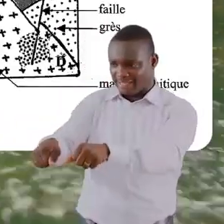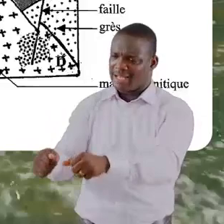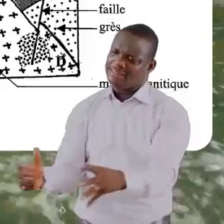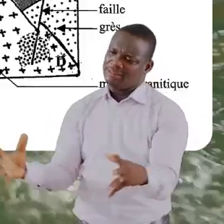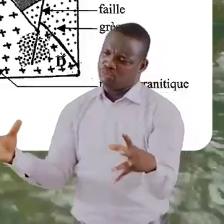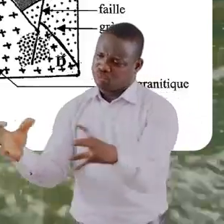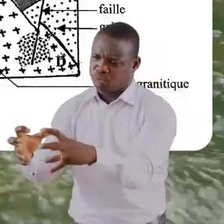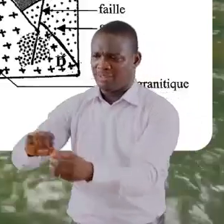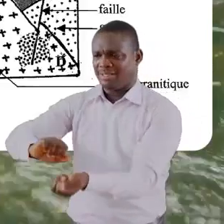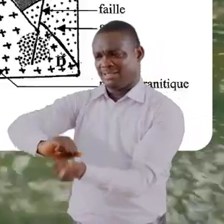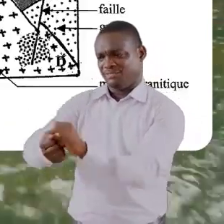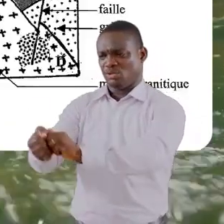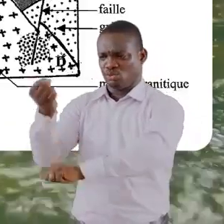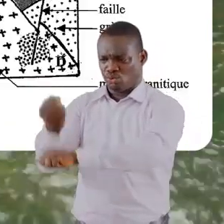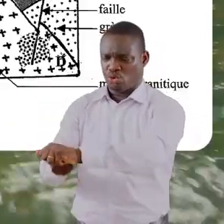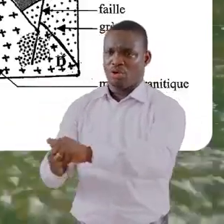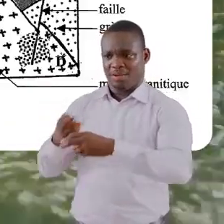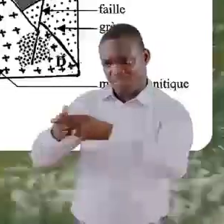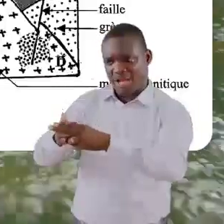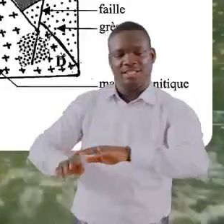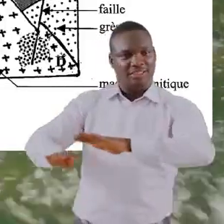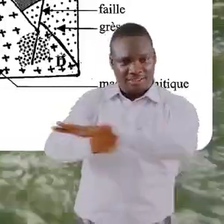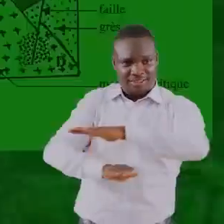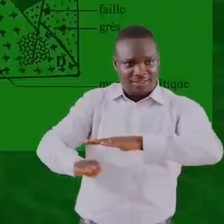concentrent et donnent le gîte